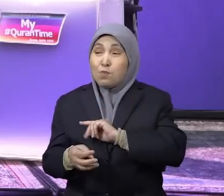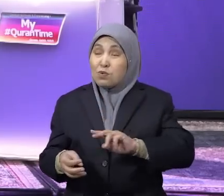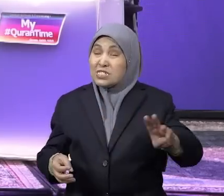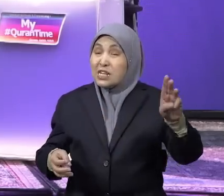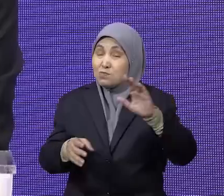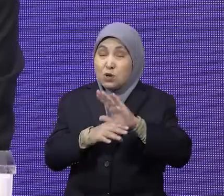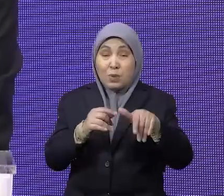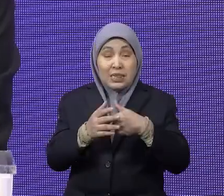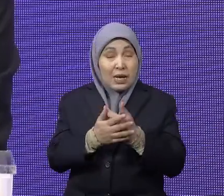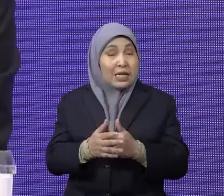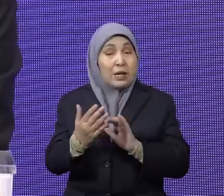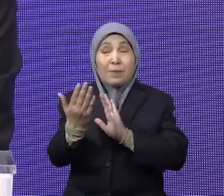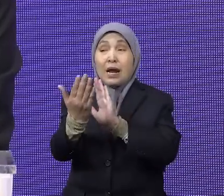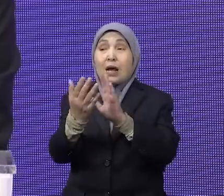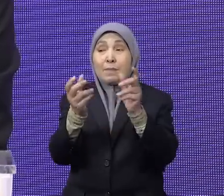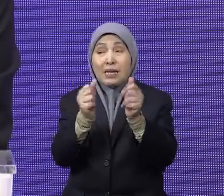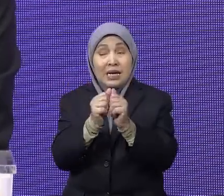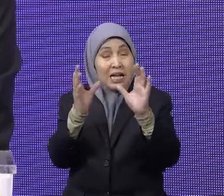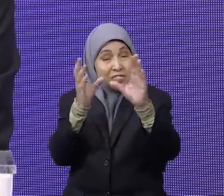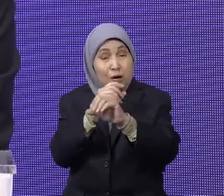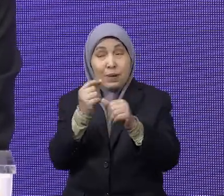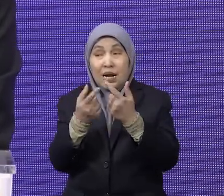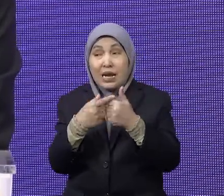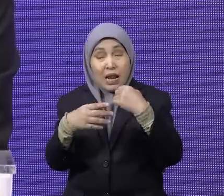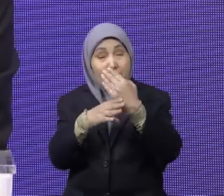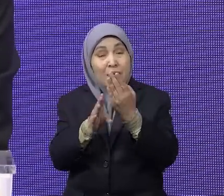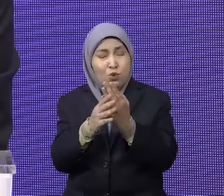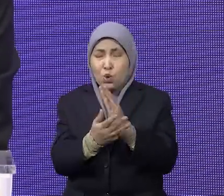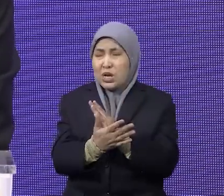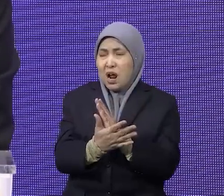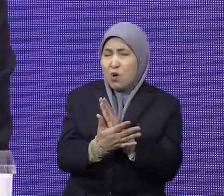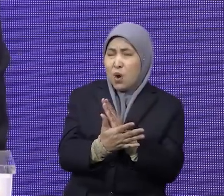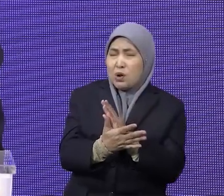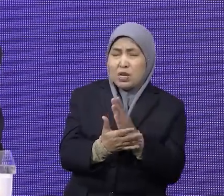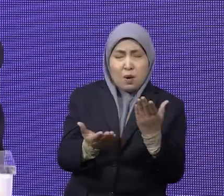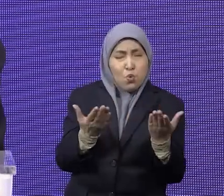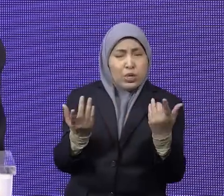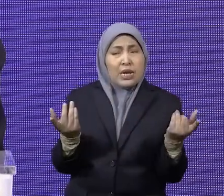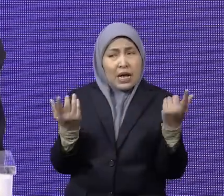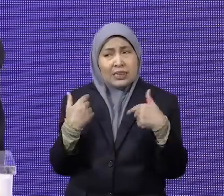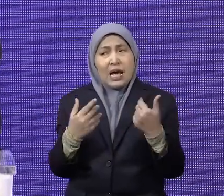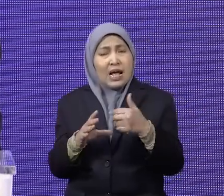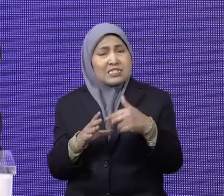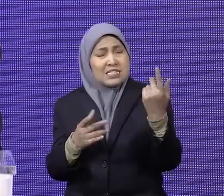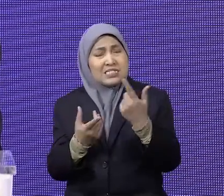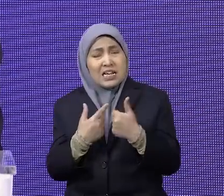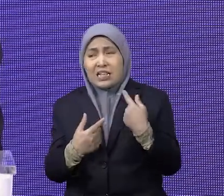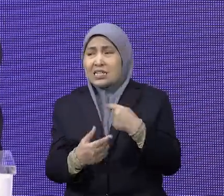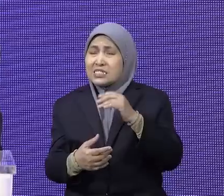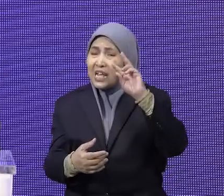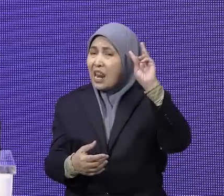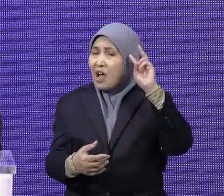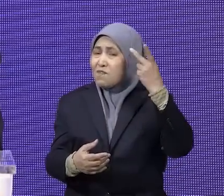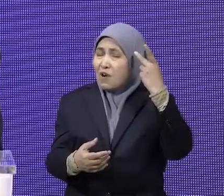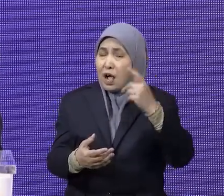seluruhnya, khususnya tak kala mana kita berhadapan dengan cabaran dari dalam bentuk keraguan-keraguan yang mungkin datang hasil daripada